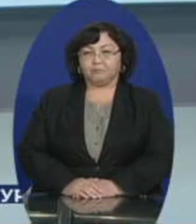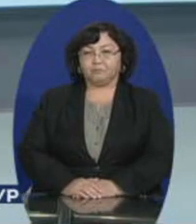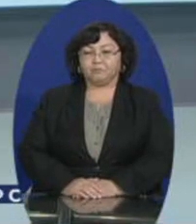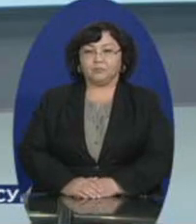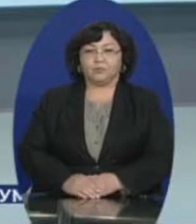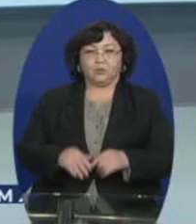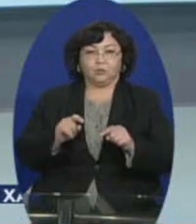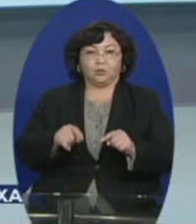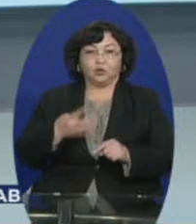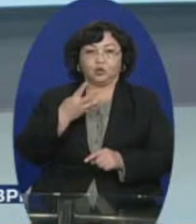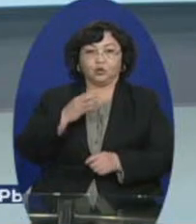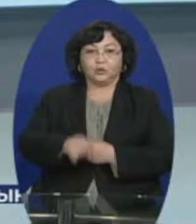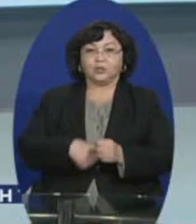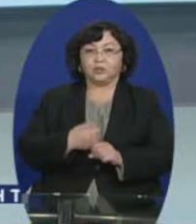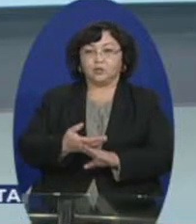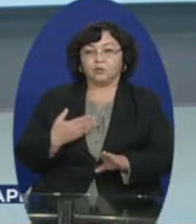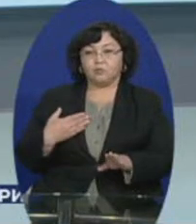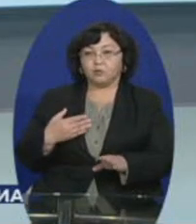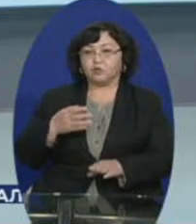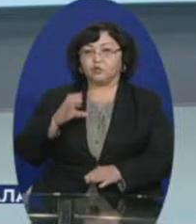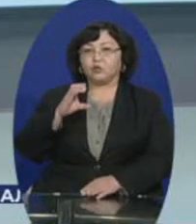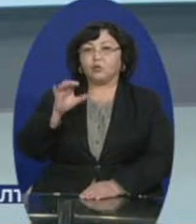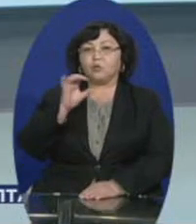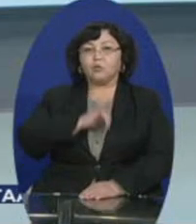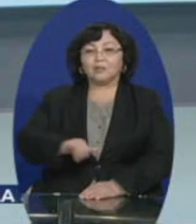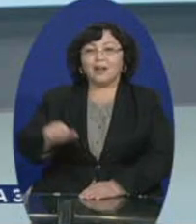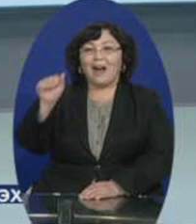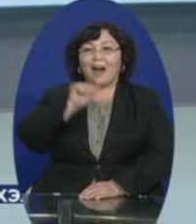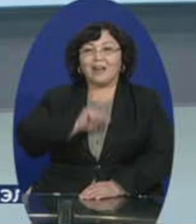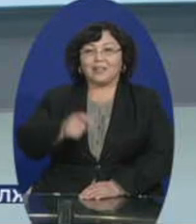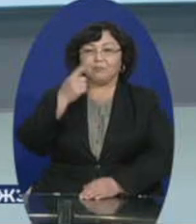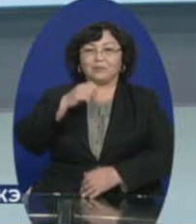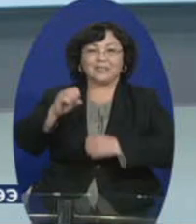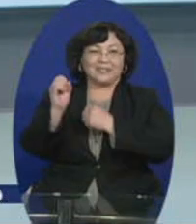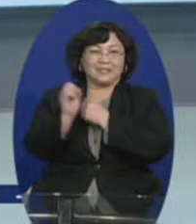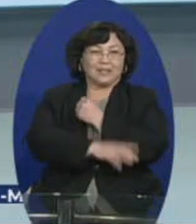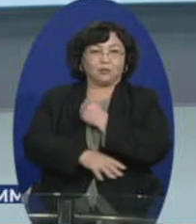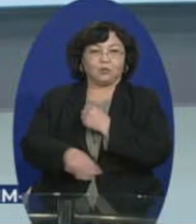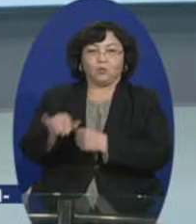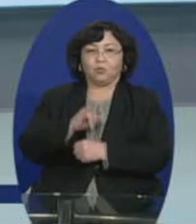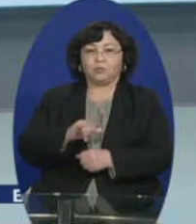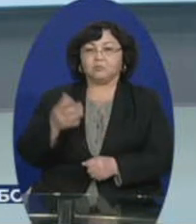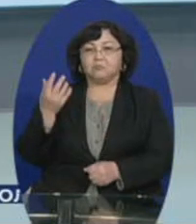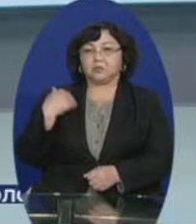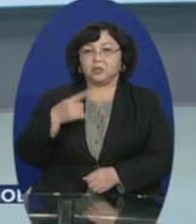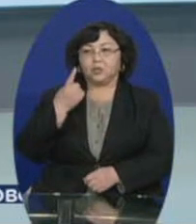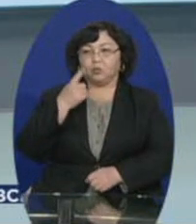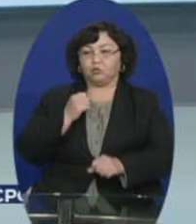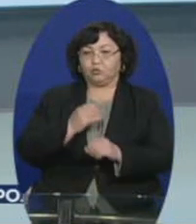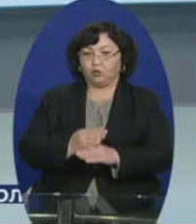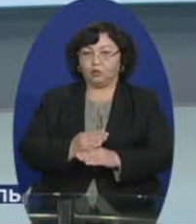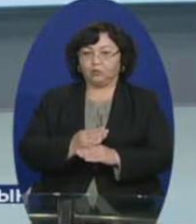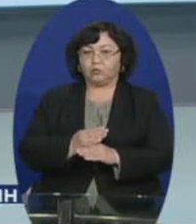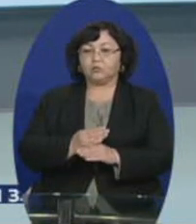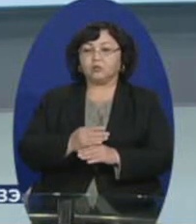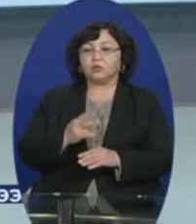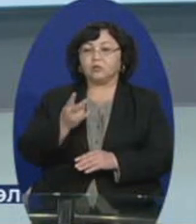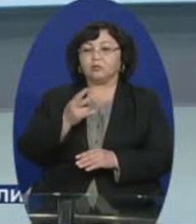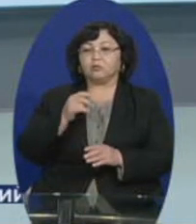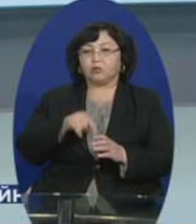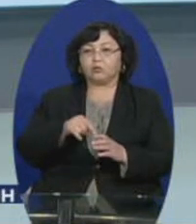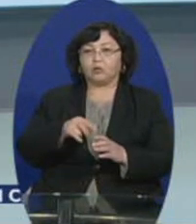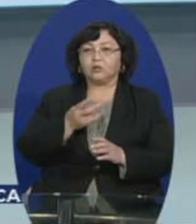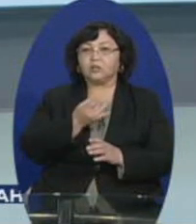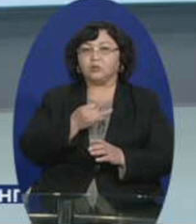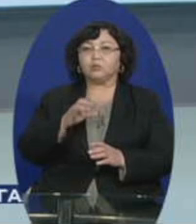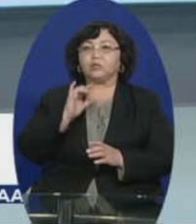Өнөөдрөөс 40 гаруй жилийн өмнө бүгд найрамдах Солонгос улс Азийн хамгийн ядуу орнуудын тоонд орж нэг хүнд ноогдох дотоодын нийт бүтээгдэхүүн 87 амрикт